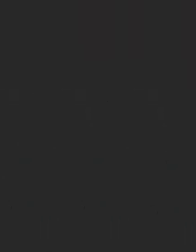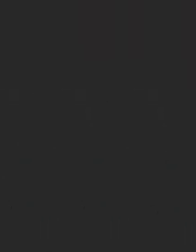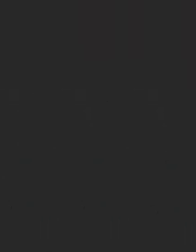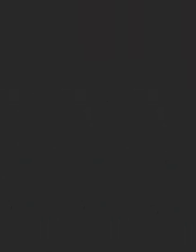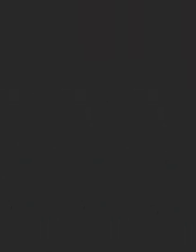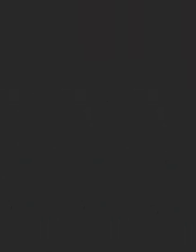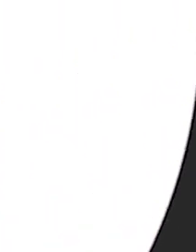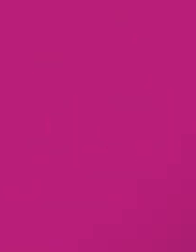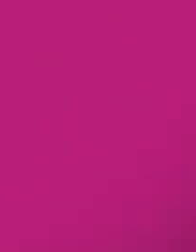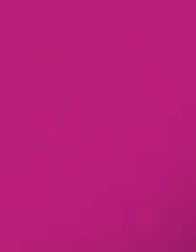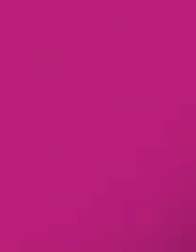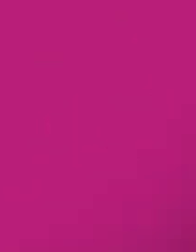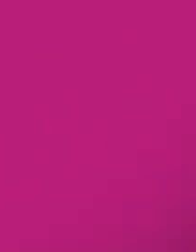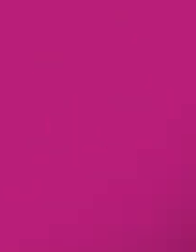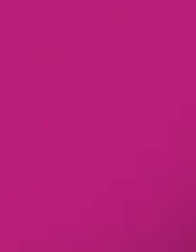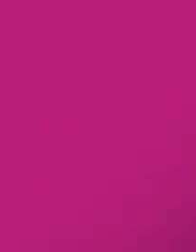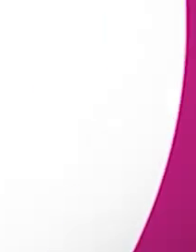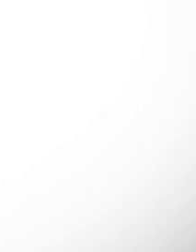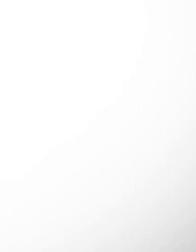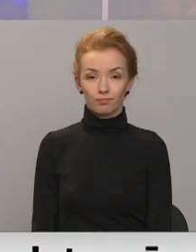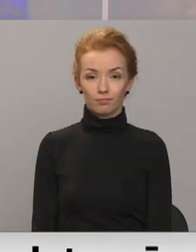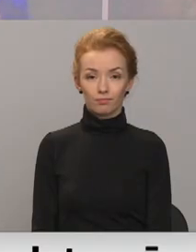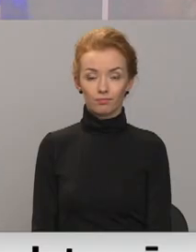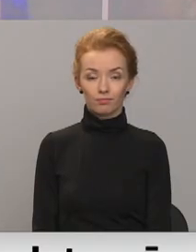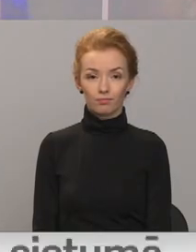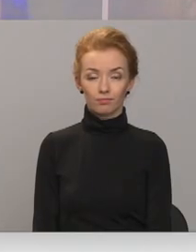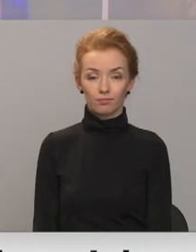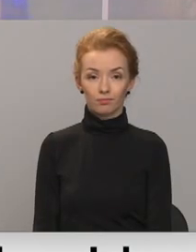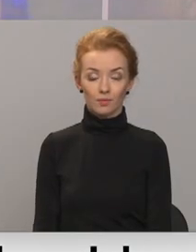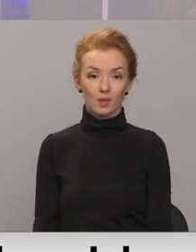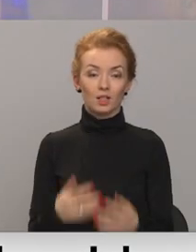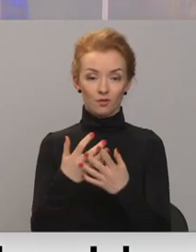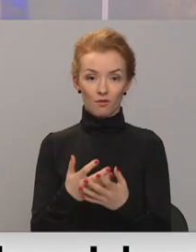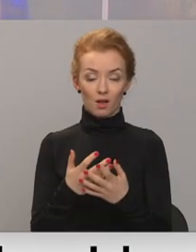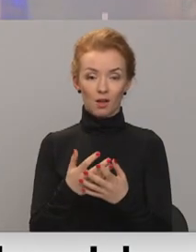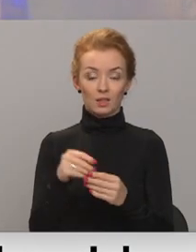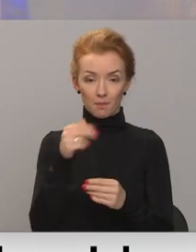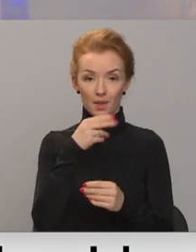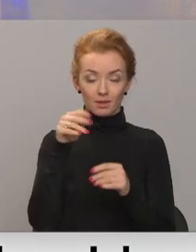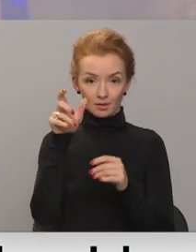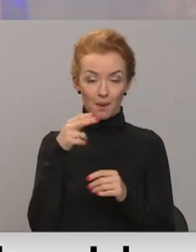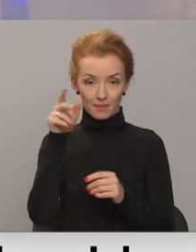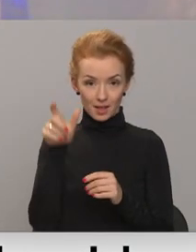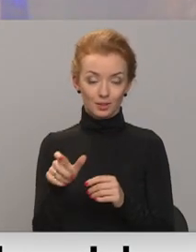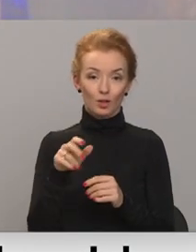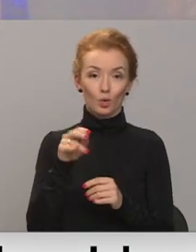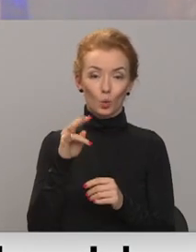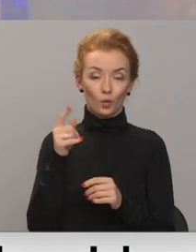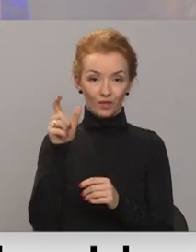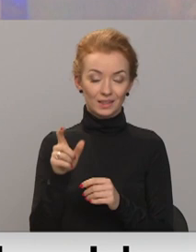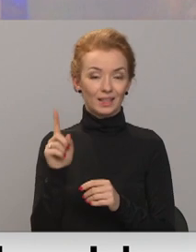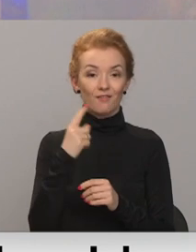Re, viss ēters ir te! Zemnieku saimniecības Drūvas saimnieks Lauris Ikaunieks ir